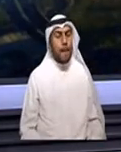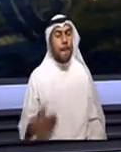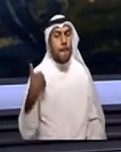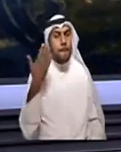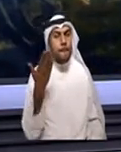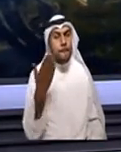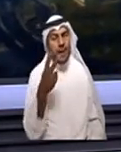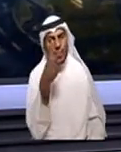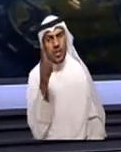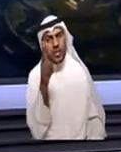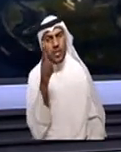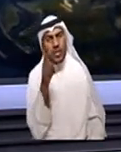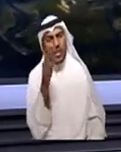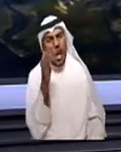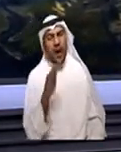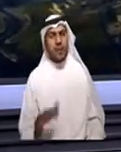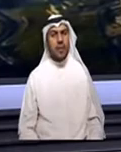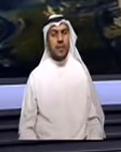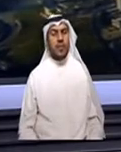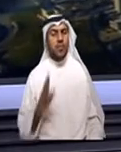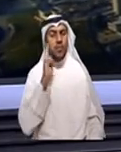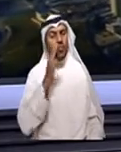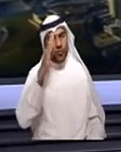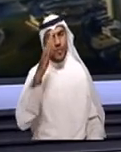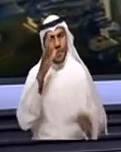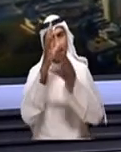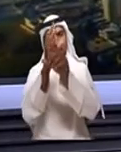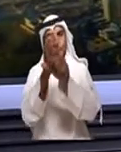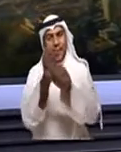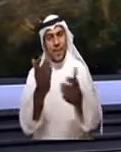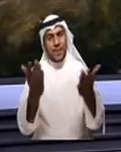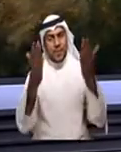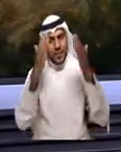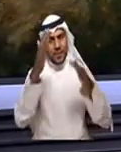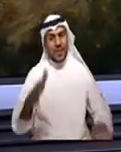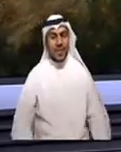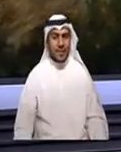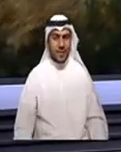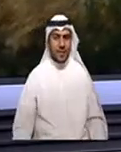نهاية العشرينات. أعزائي المشاهدين أشكركم على حسن المتابعة، ولا نأخذكم في جولة مع درجات الحرارة في بعض العواصم العربية والعالمية.